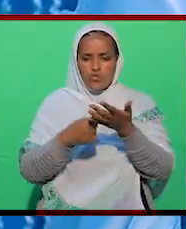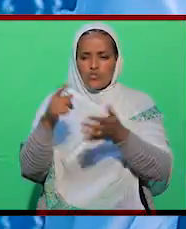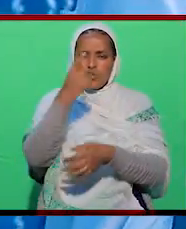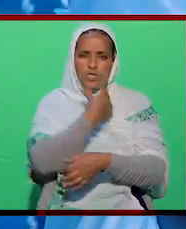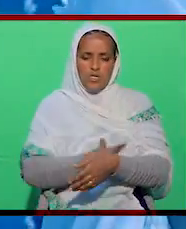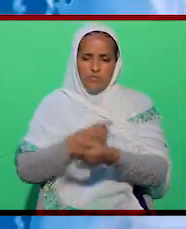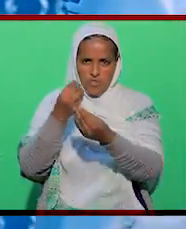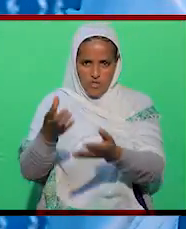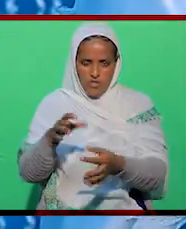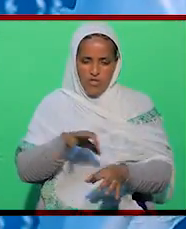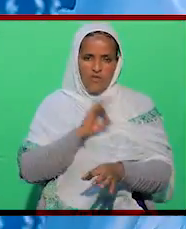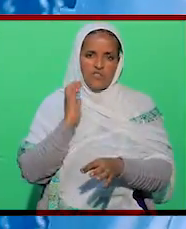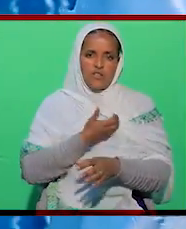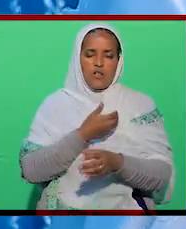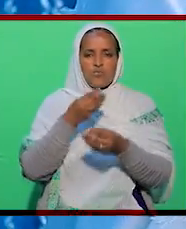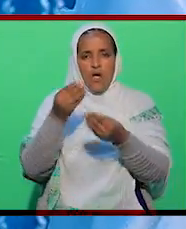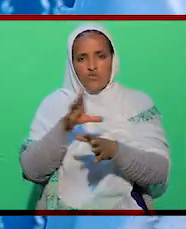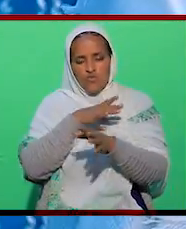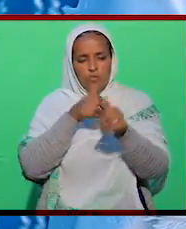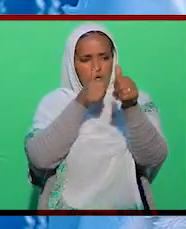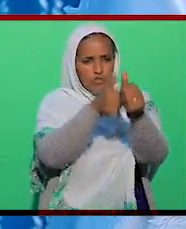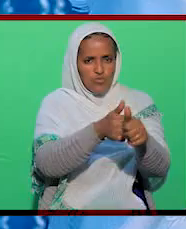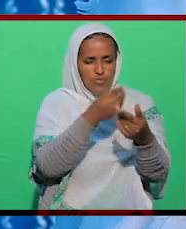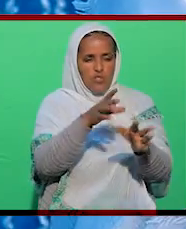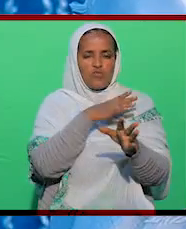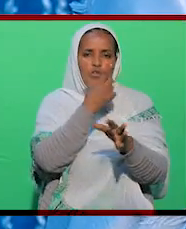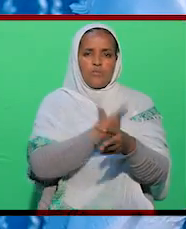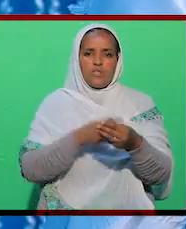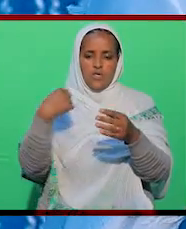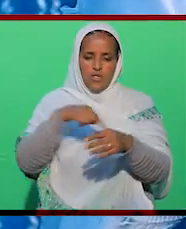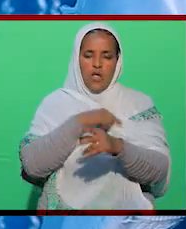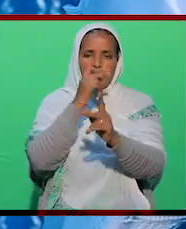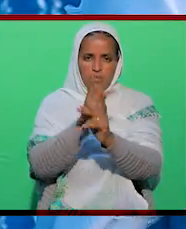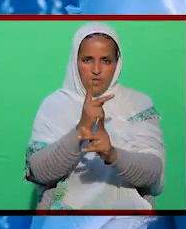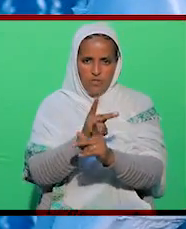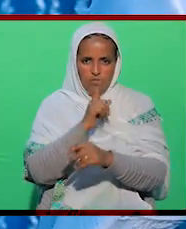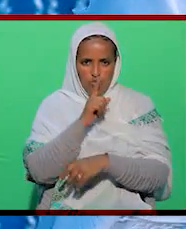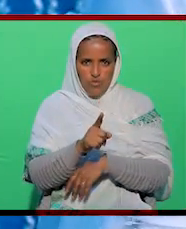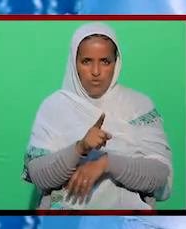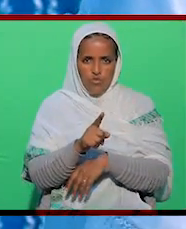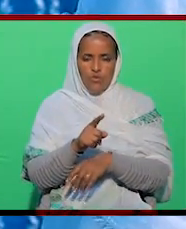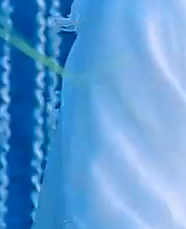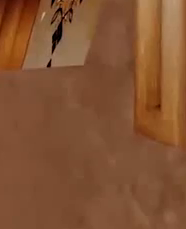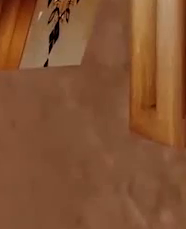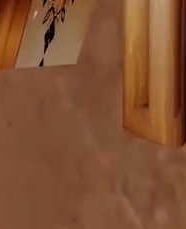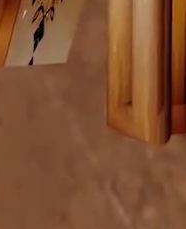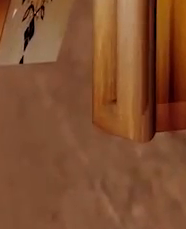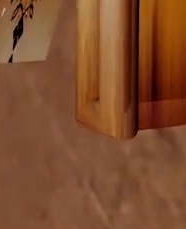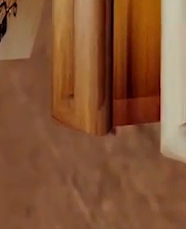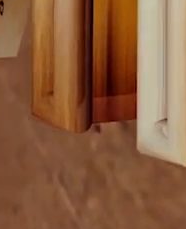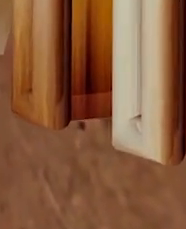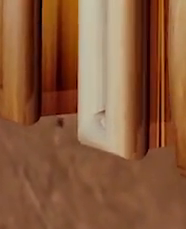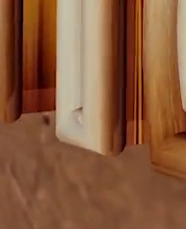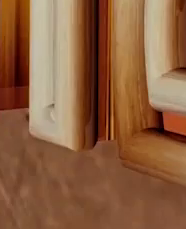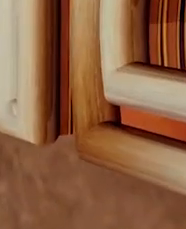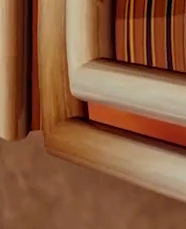እንዲህ ያሉትን እነሱንም ልብ ይስጥልን። እነሱም ነፍስ ናቸው፣ አይጥፉ፣ የሚከተሏቸውም እንዳይጠፉ ልብ ይስጥልን። እኛን የሚጠብቀን በእውነቱ